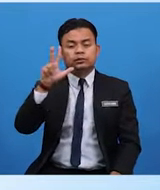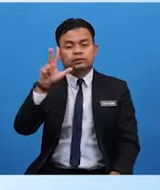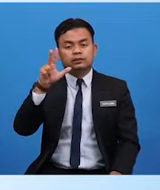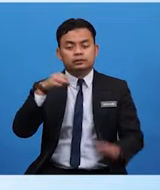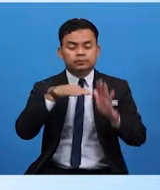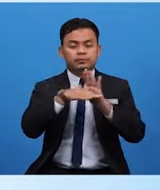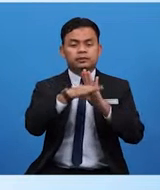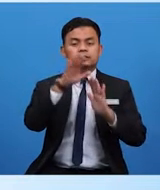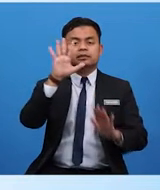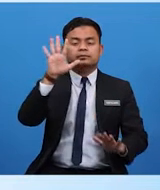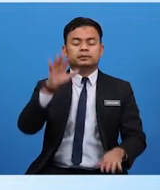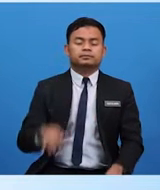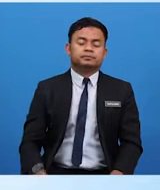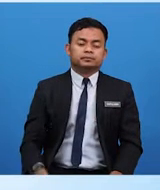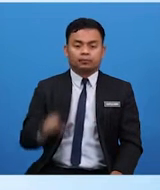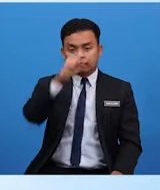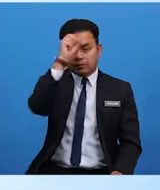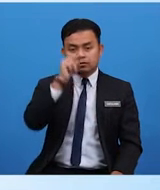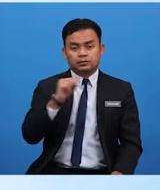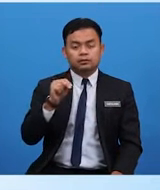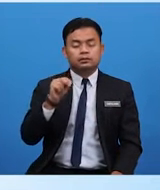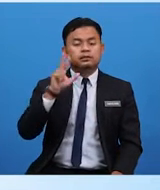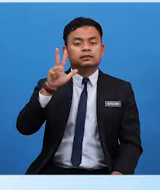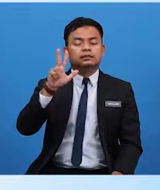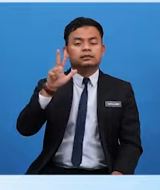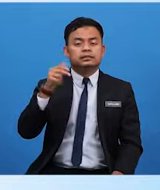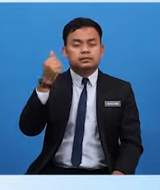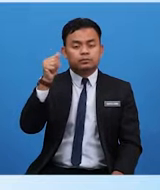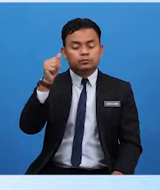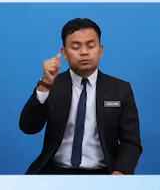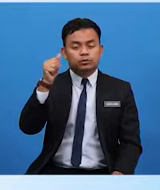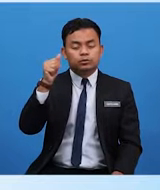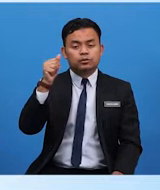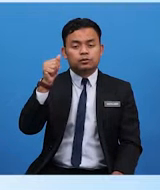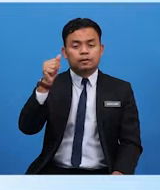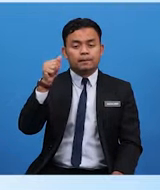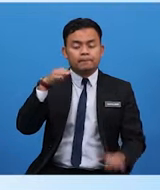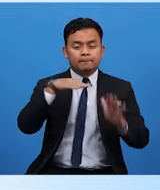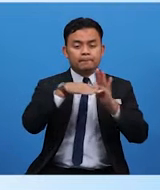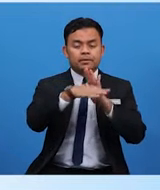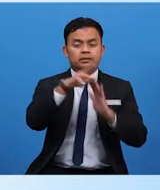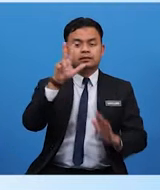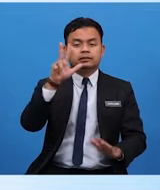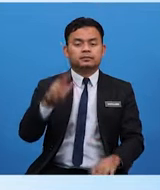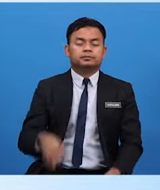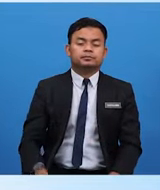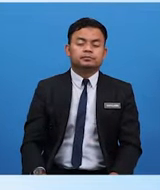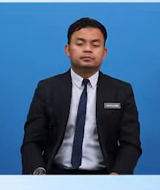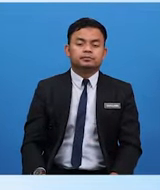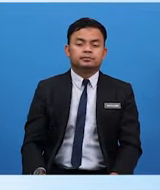lima soal yang ketiga ialah 10 pertiga 10 bahagia